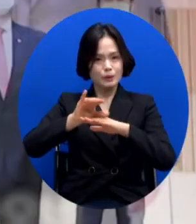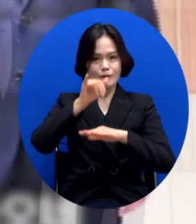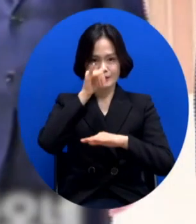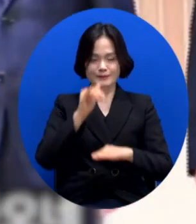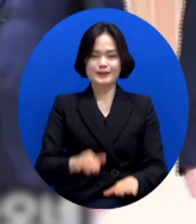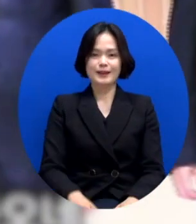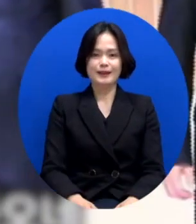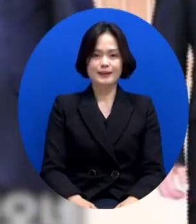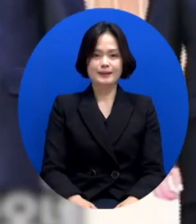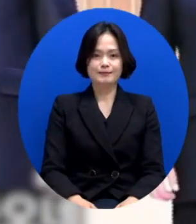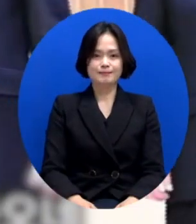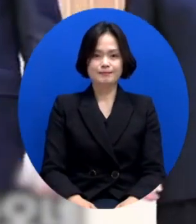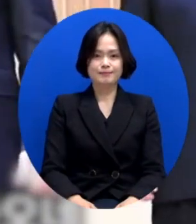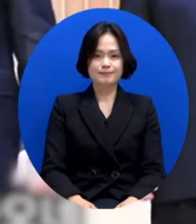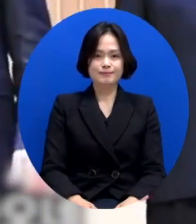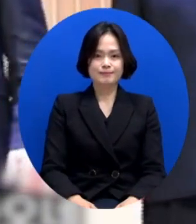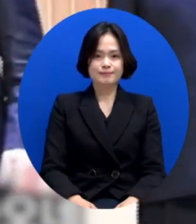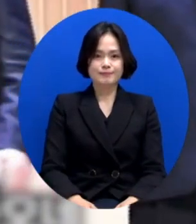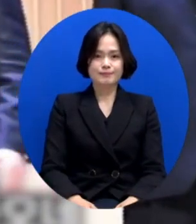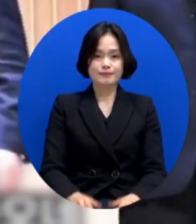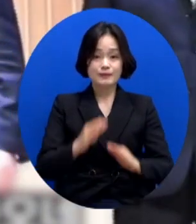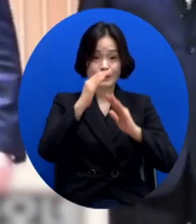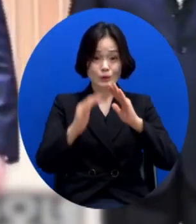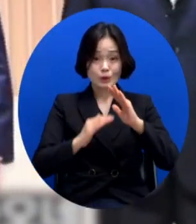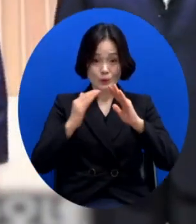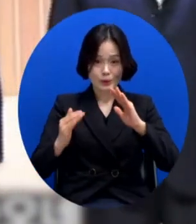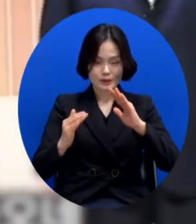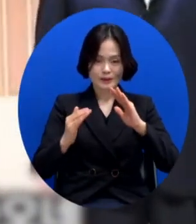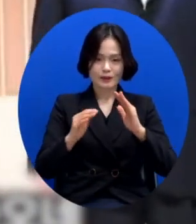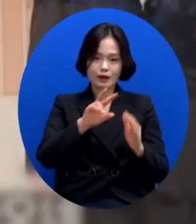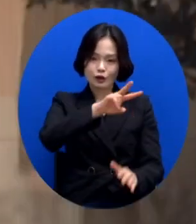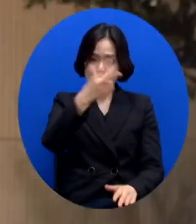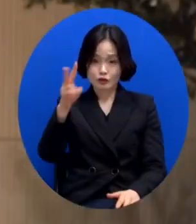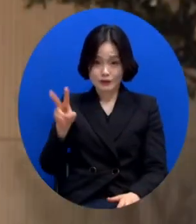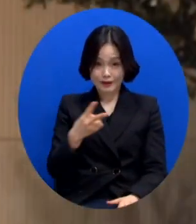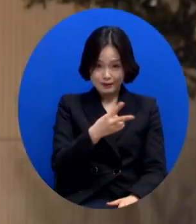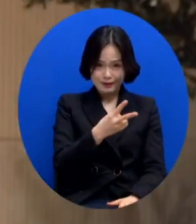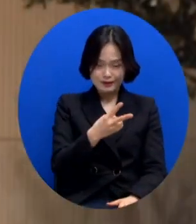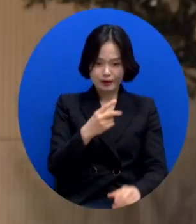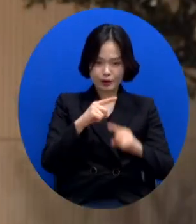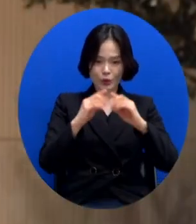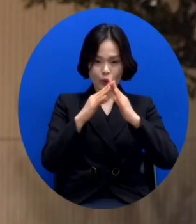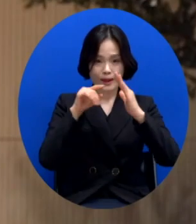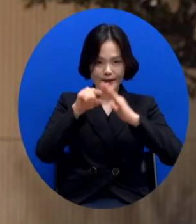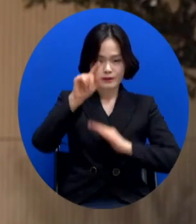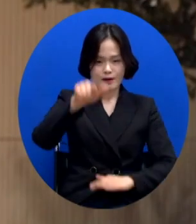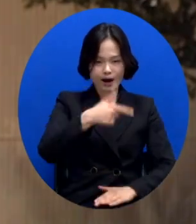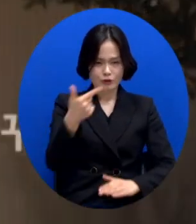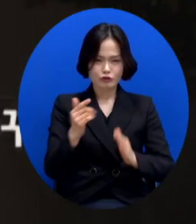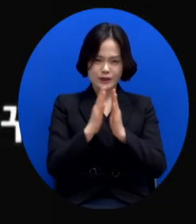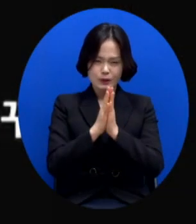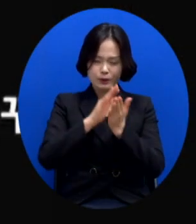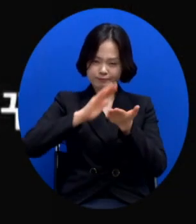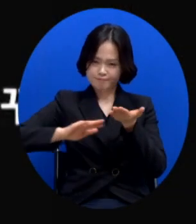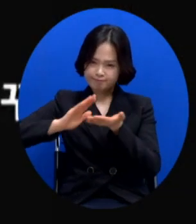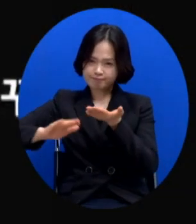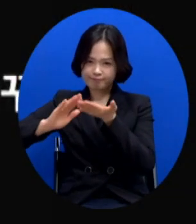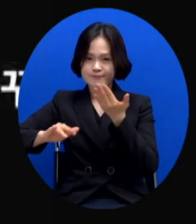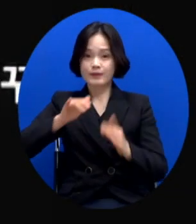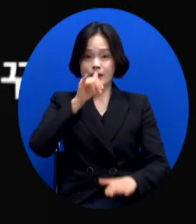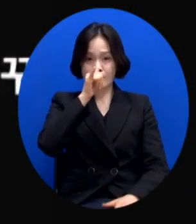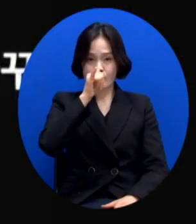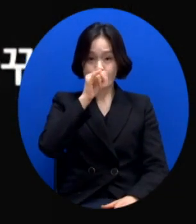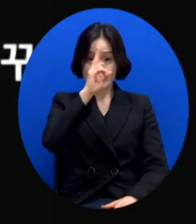예장 백석 종회는 성도들이 순서를 정해 교회에 나와 릴레이 기도를 전개하는 온 종의 성전 기도 대화 정호